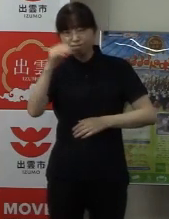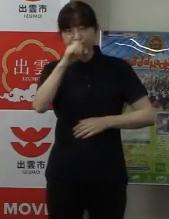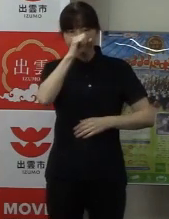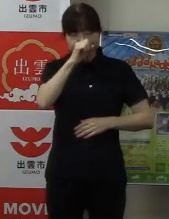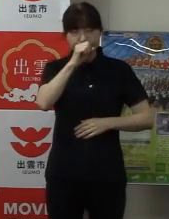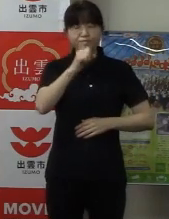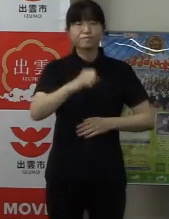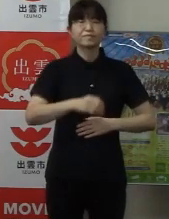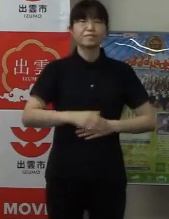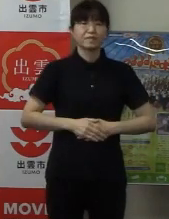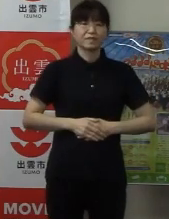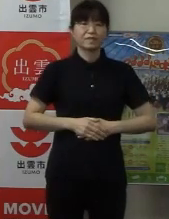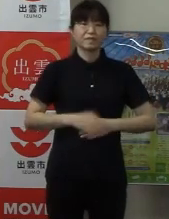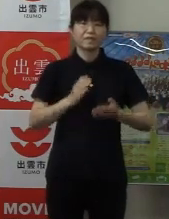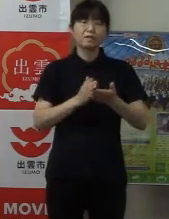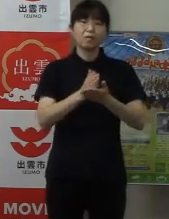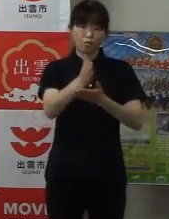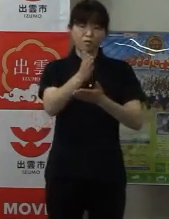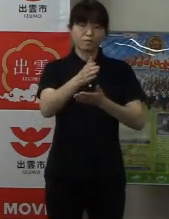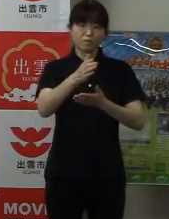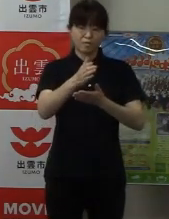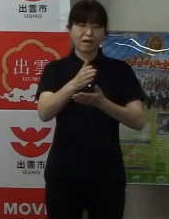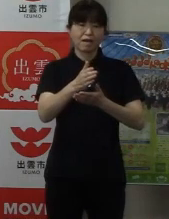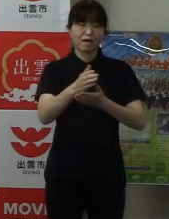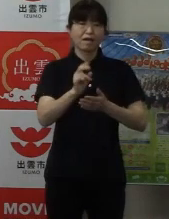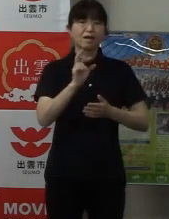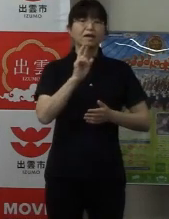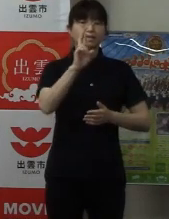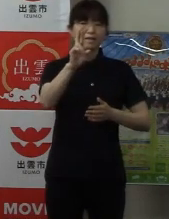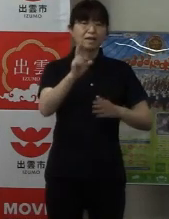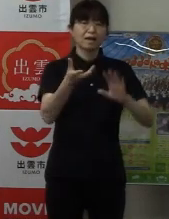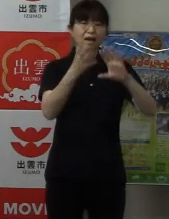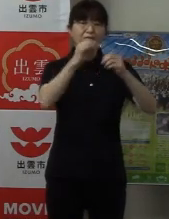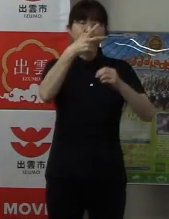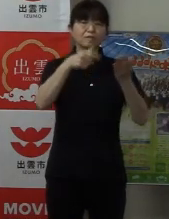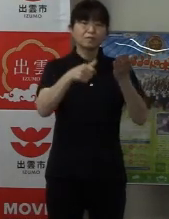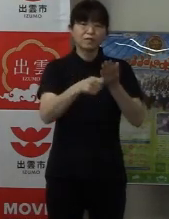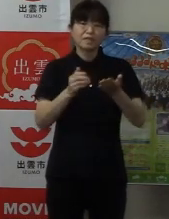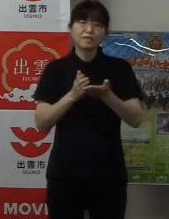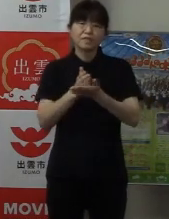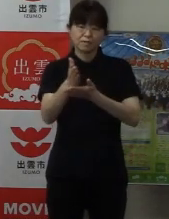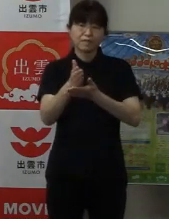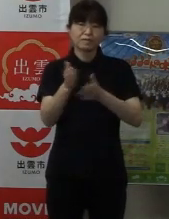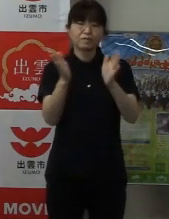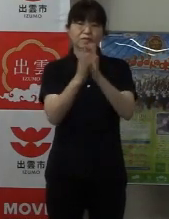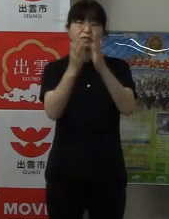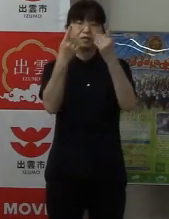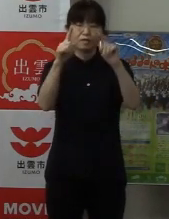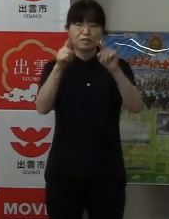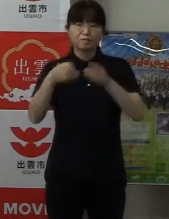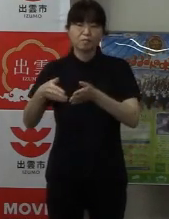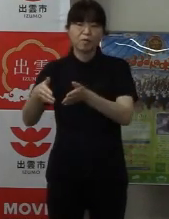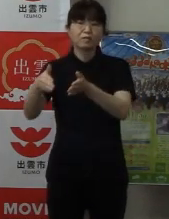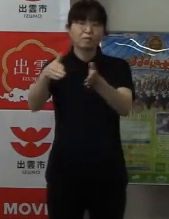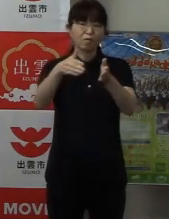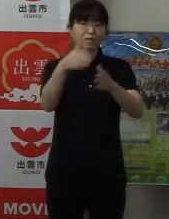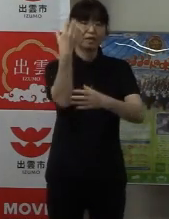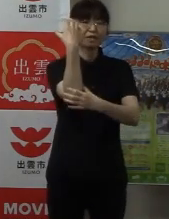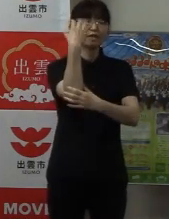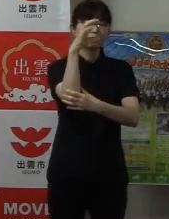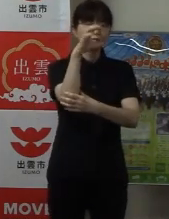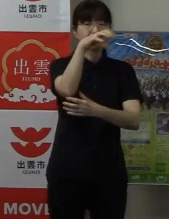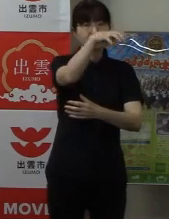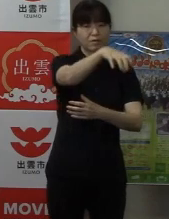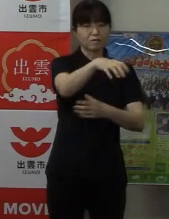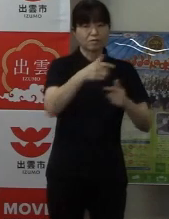ります。コースは、JR の出雲市駅を出発した後、新門通りを経由し日の岬方面へ